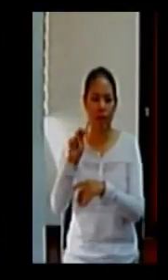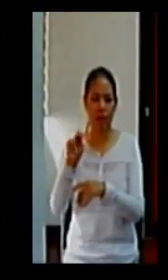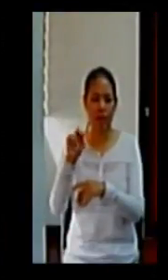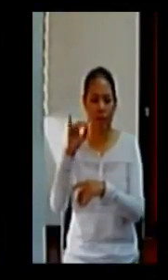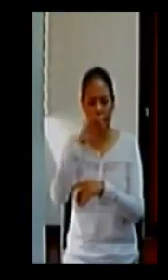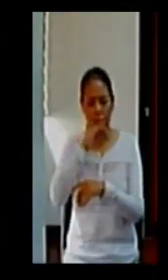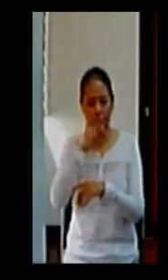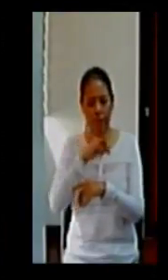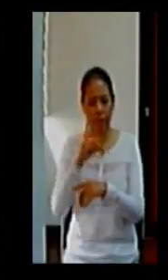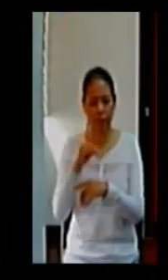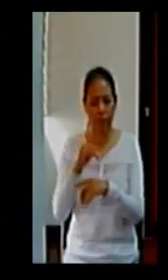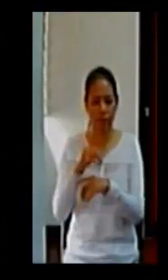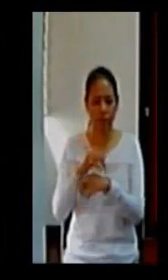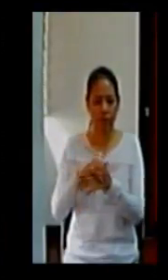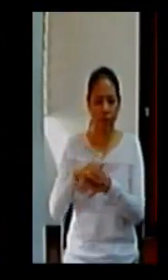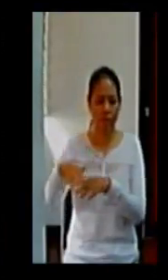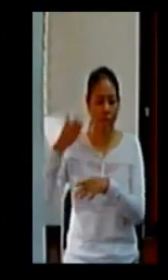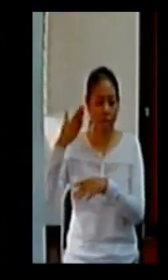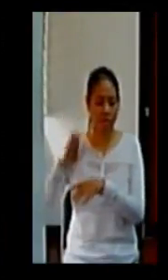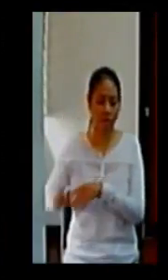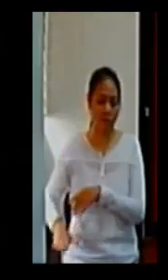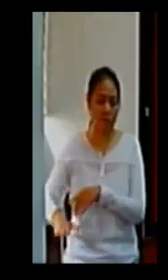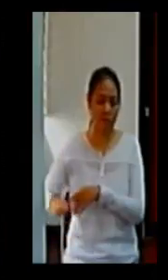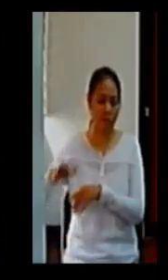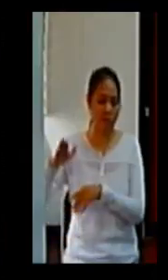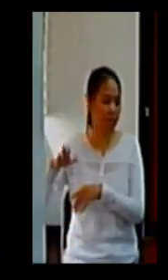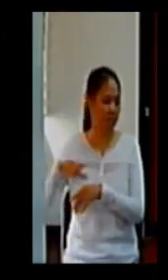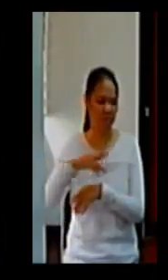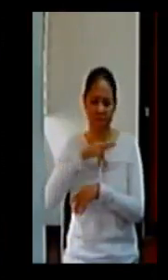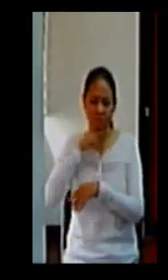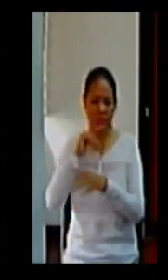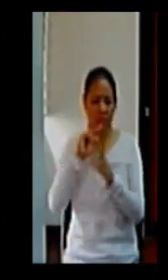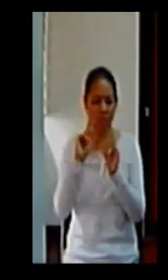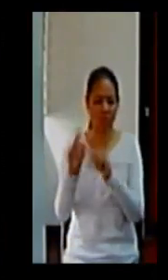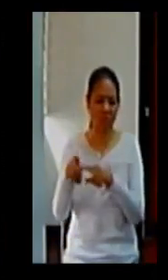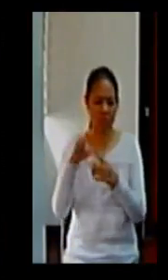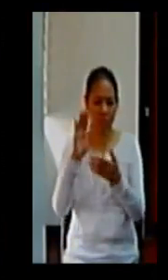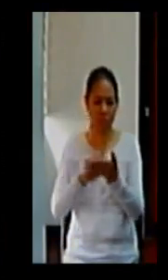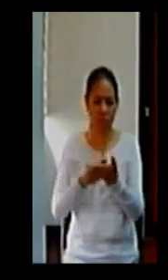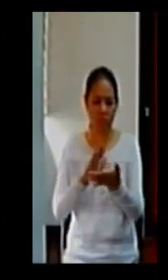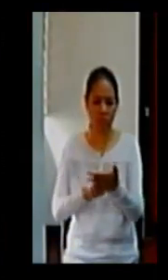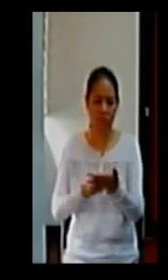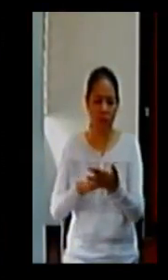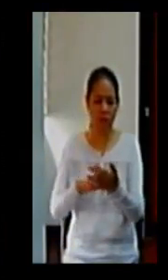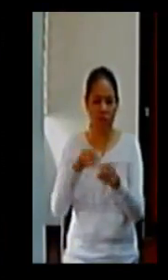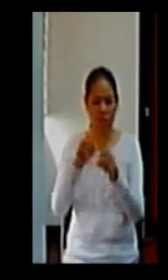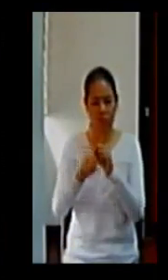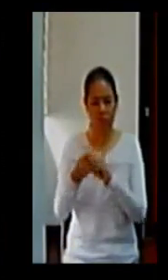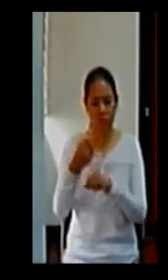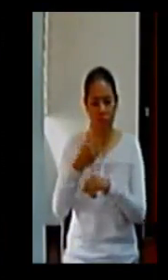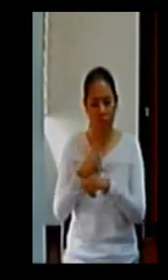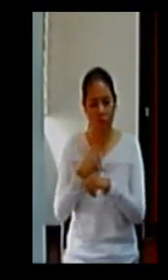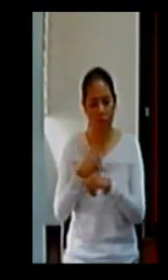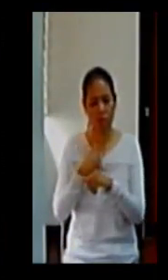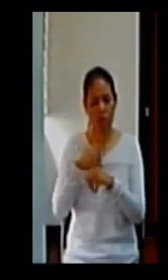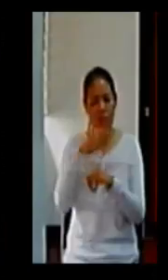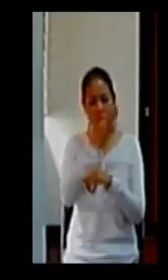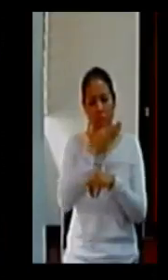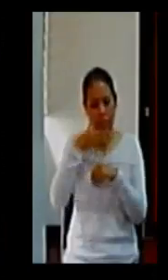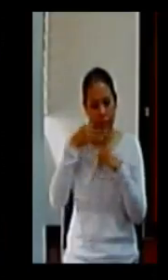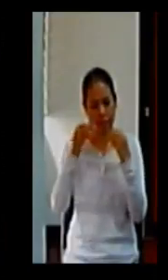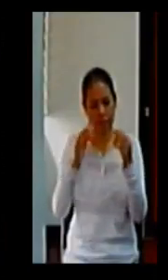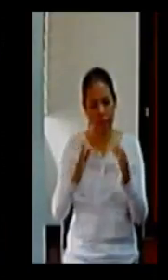Noong bata ako, hindi ako nakapag-aral. Kaya magsasaka sa aming